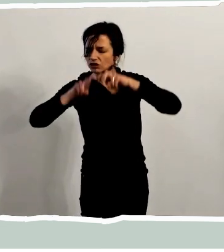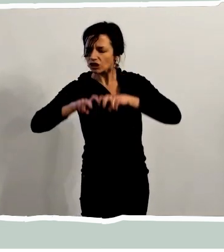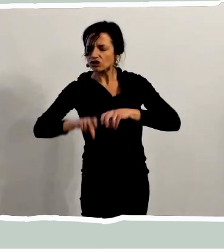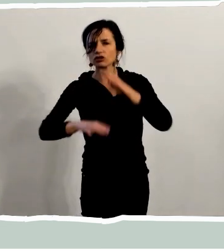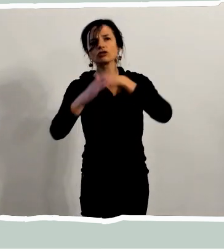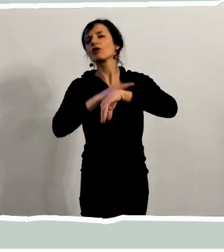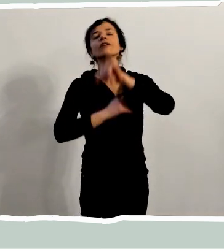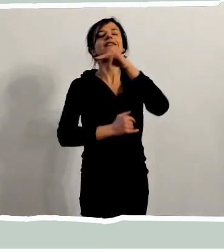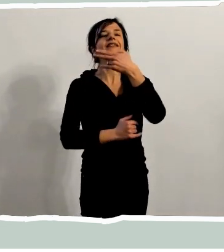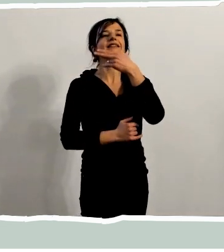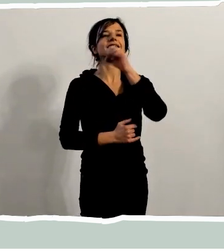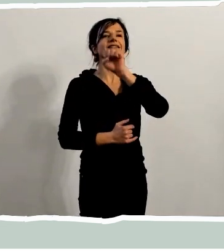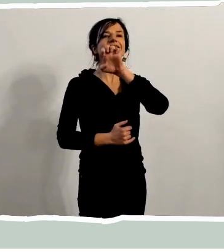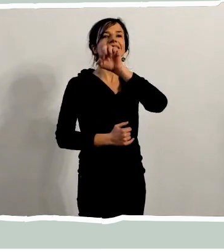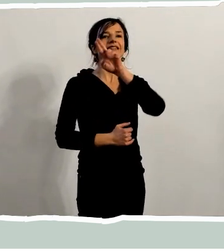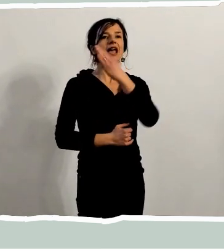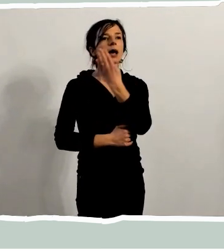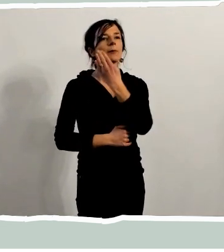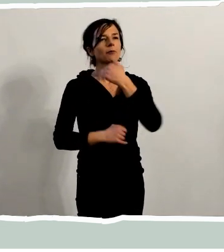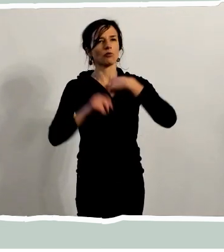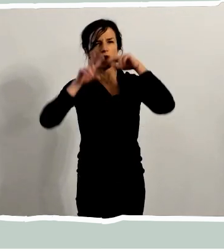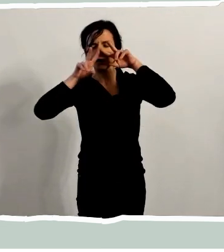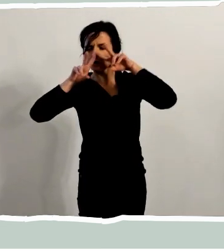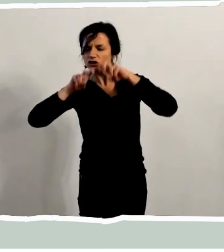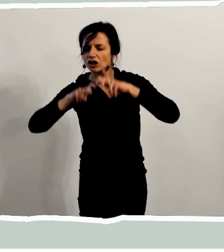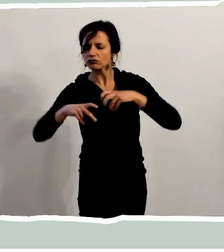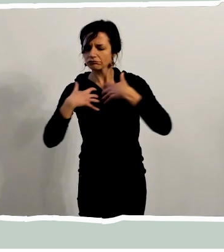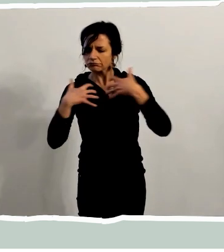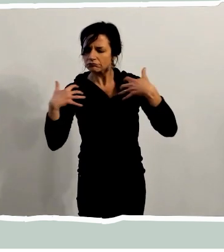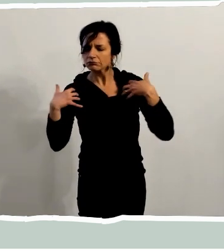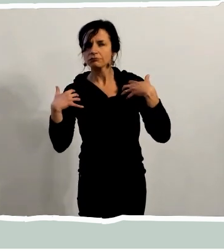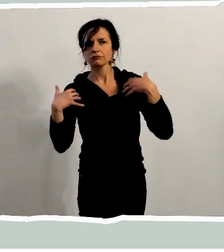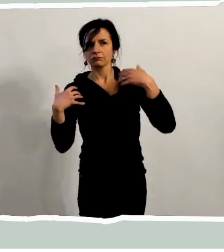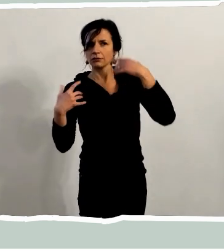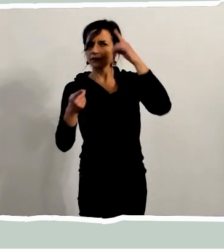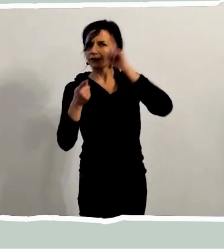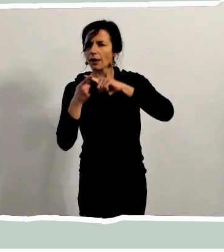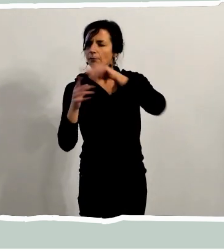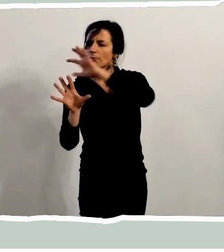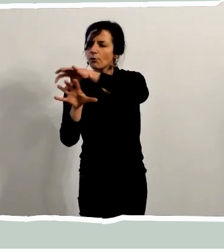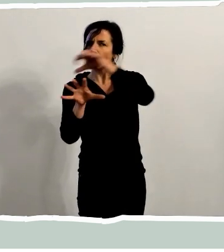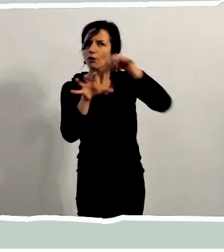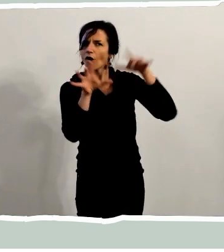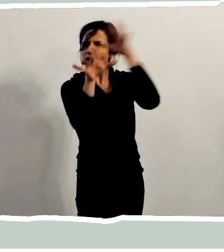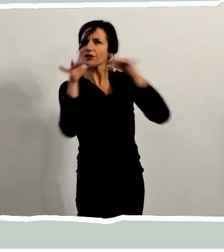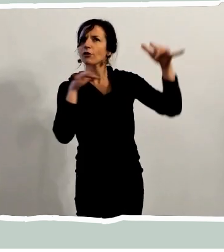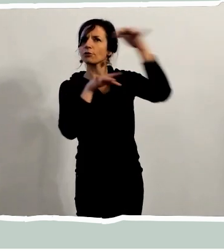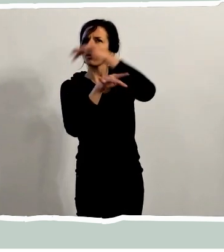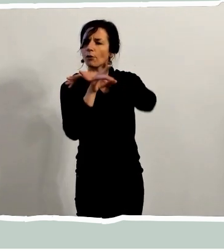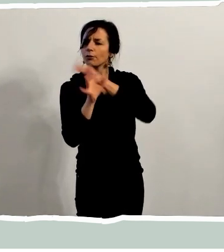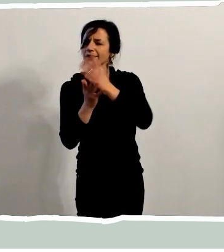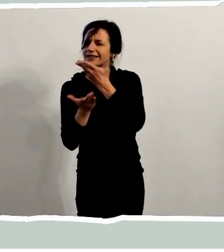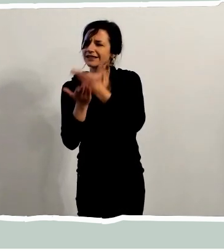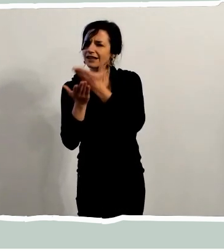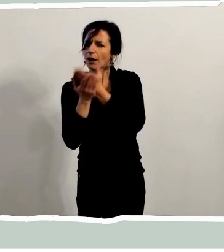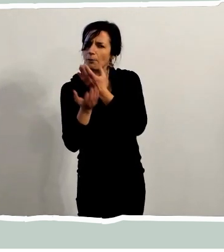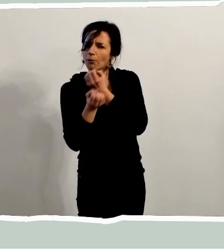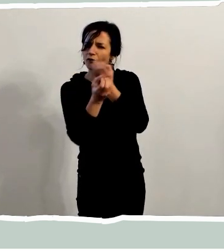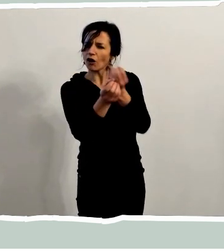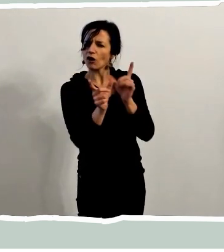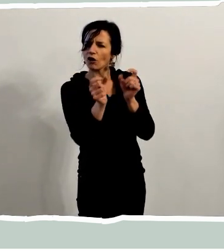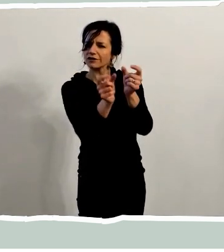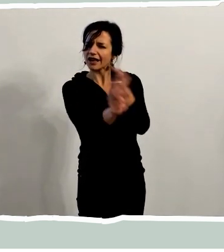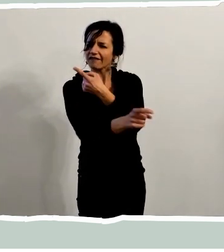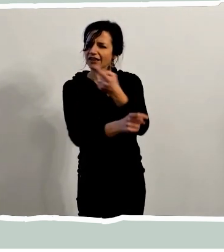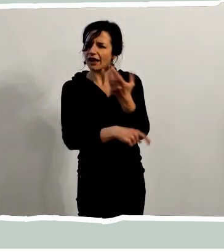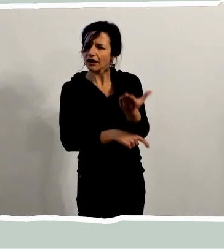l'INSERM, où je développe une thématique qui tourne autour des polluants environnementaux et l'impact sur le cancer. Et je fais aussi beaucoup